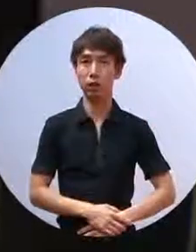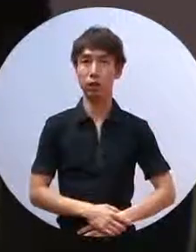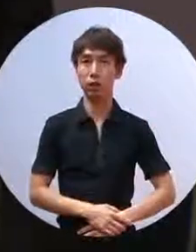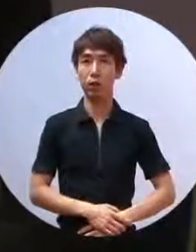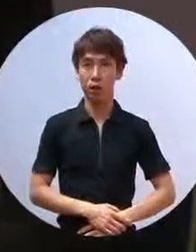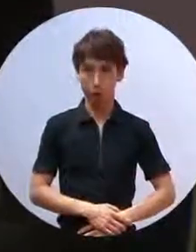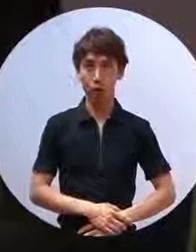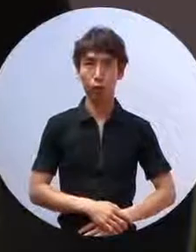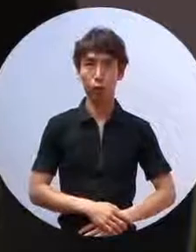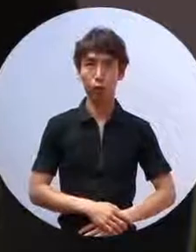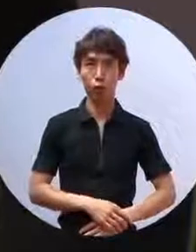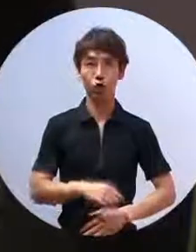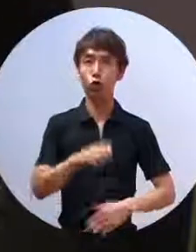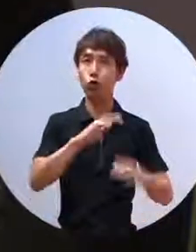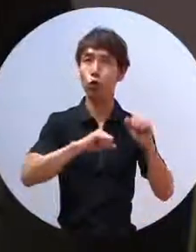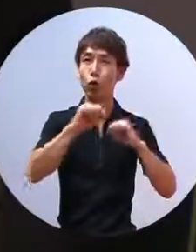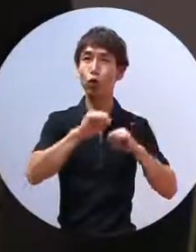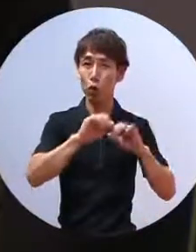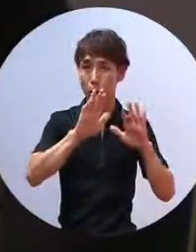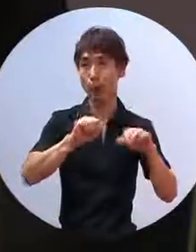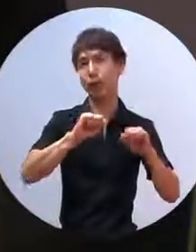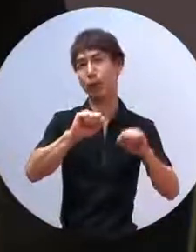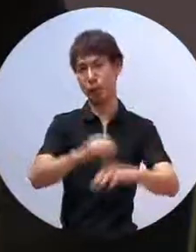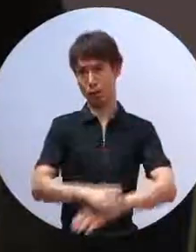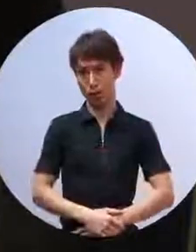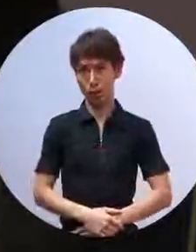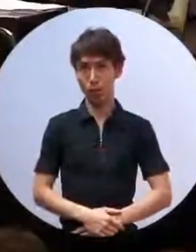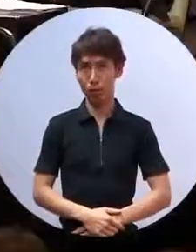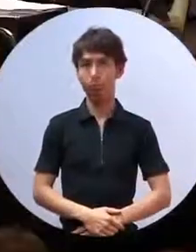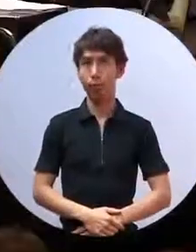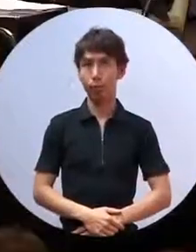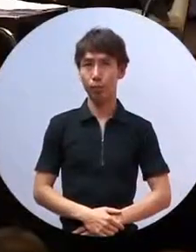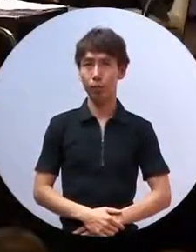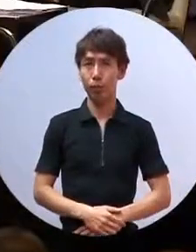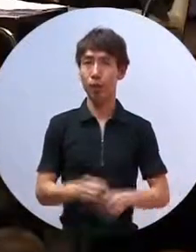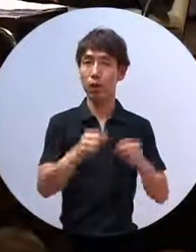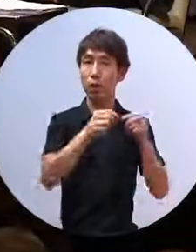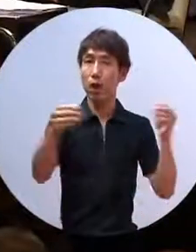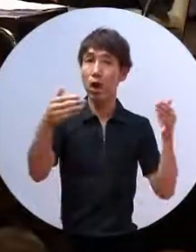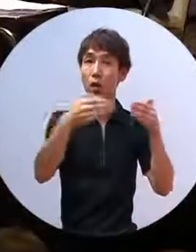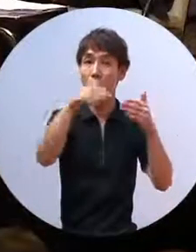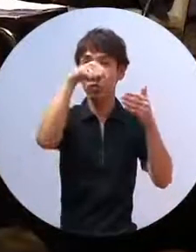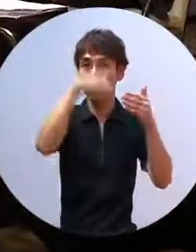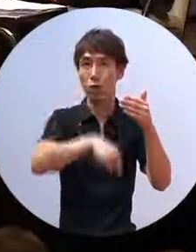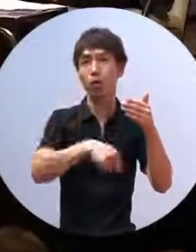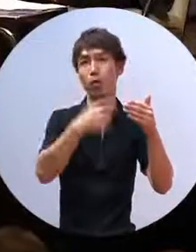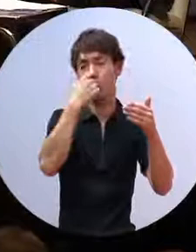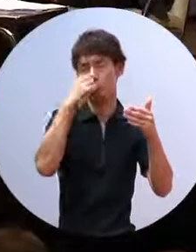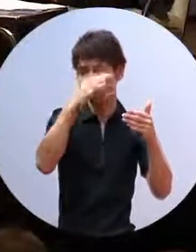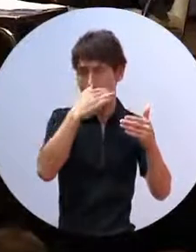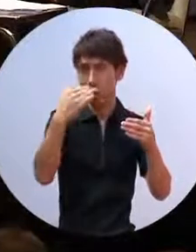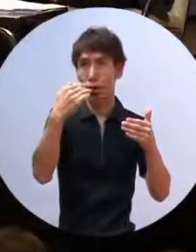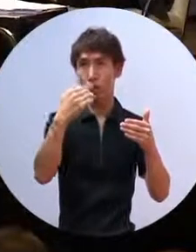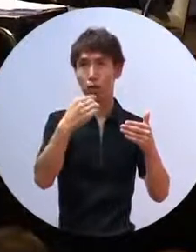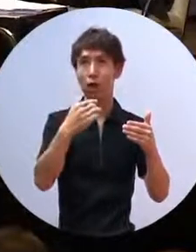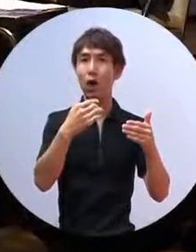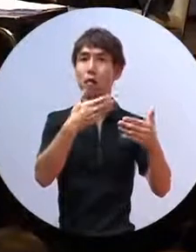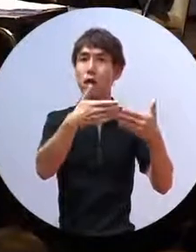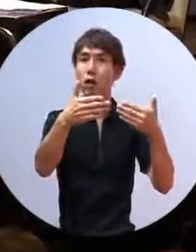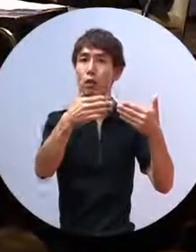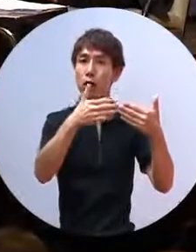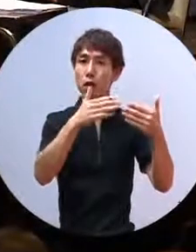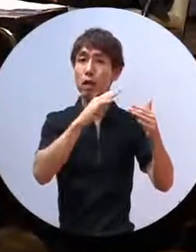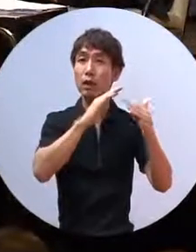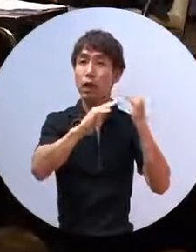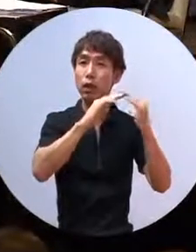たりですね、していくと、こんなこともやっております。 被爆地長崎の中でも私たちは戦争を体験